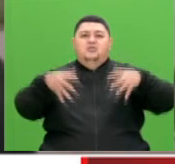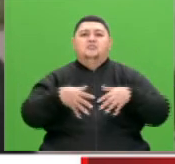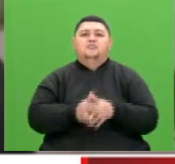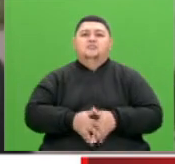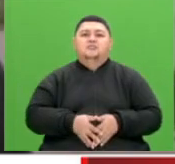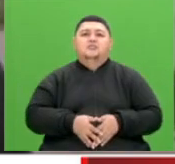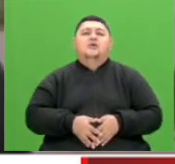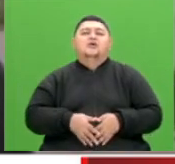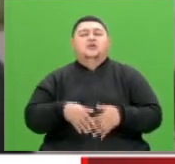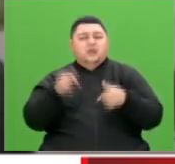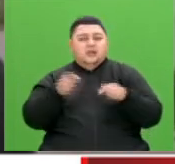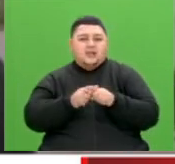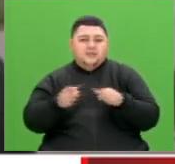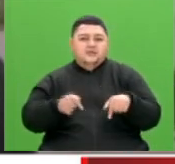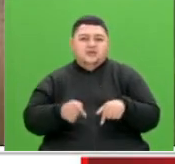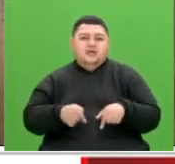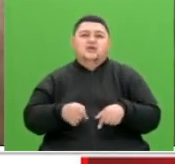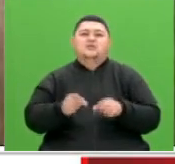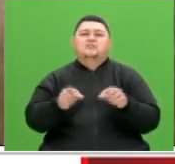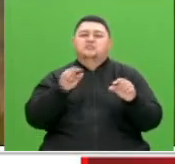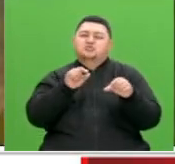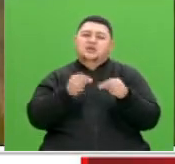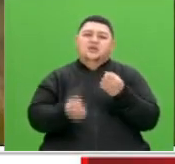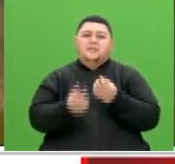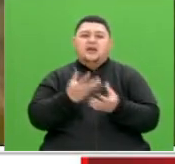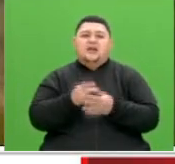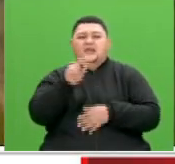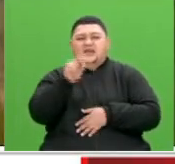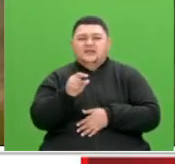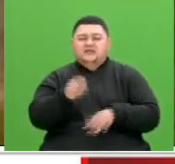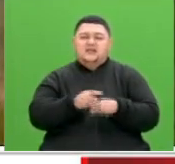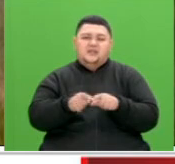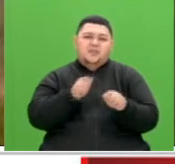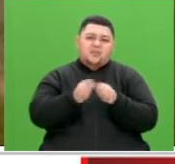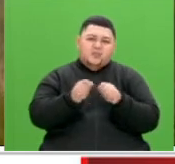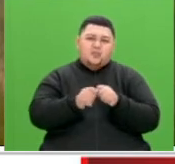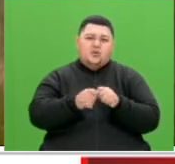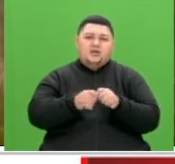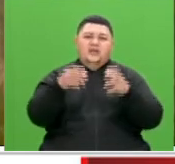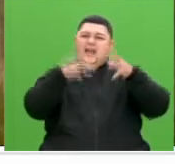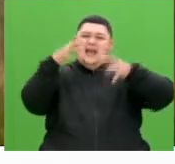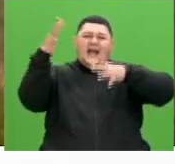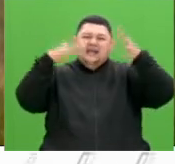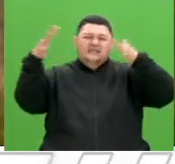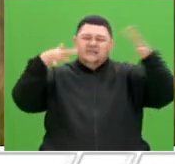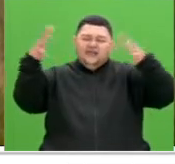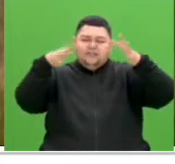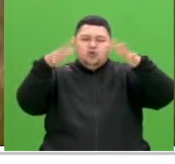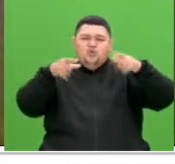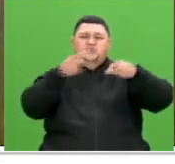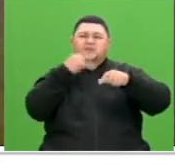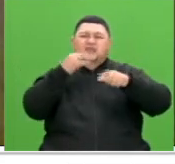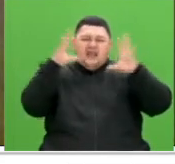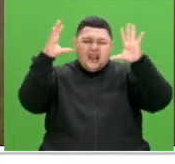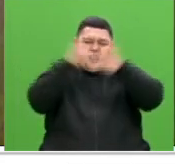Walau kebakaran lahan itu berskala kecil, namun menyebabkan asap tebal pekat menyelimuti beberapa wilayah seperti